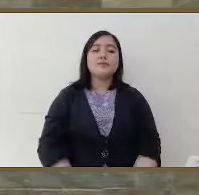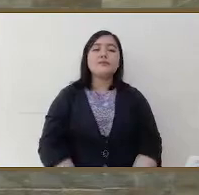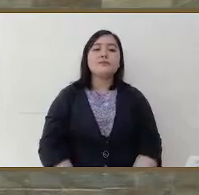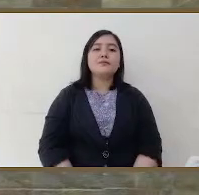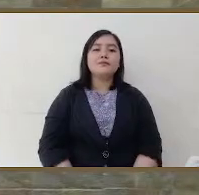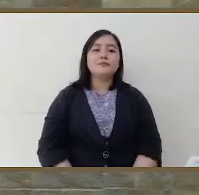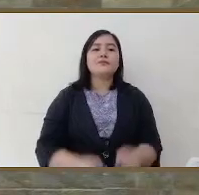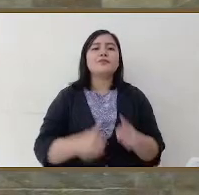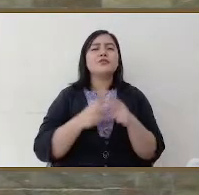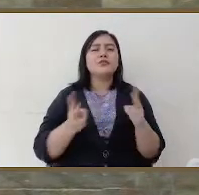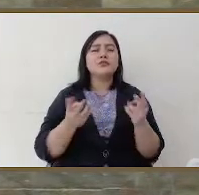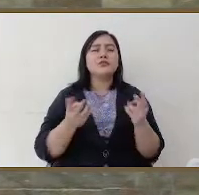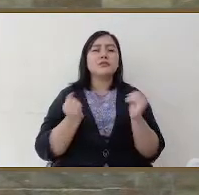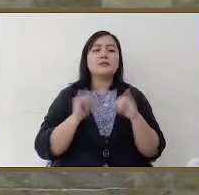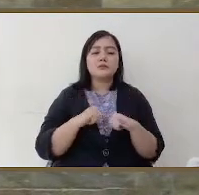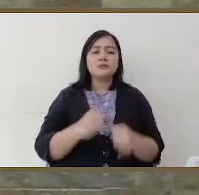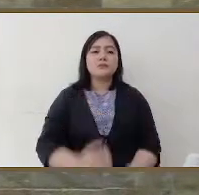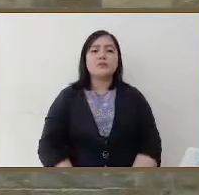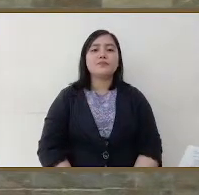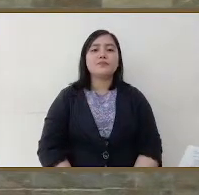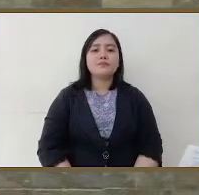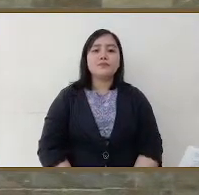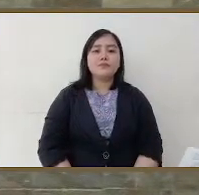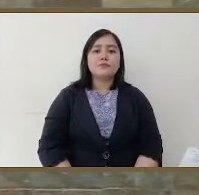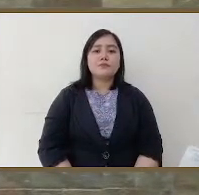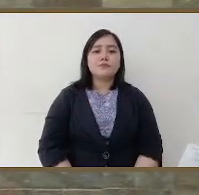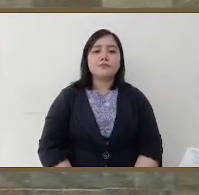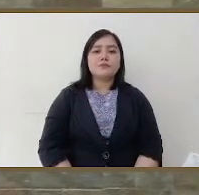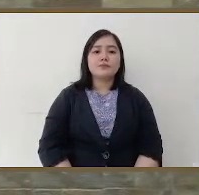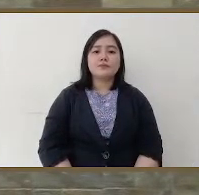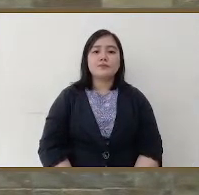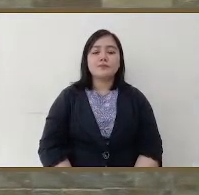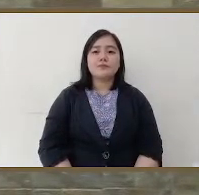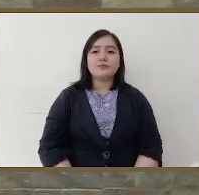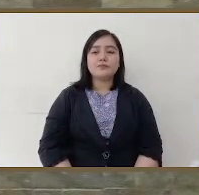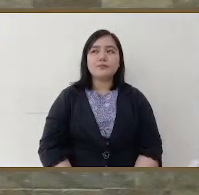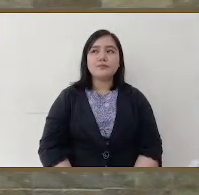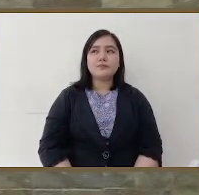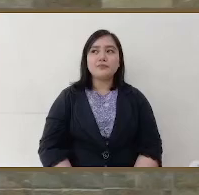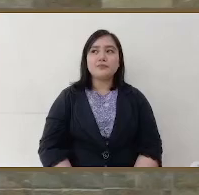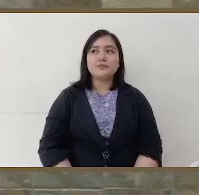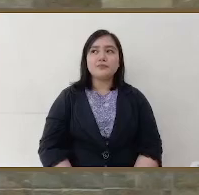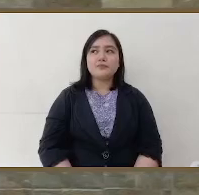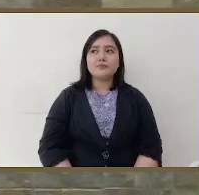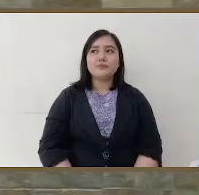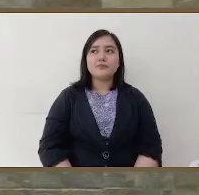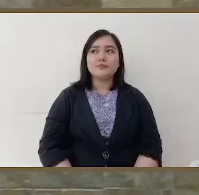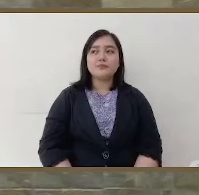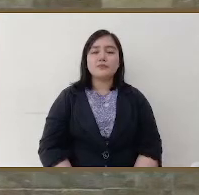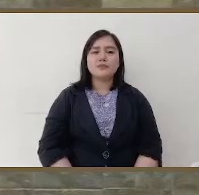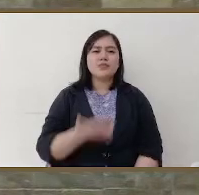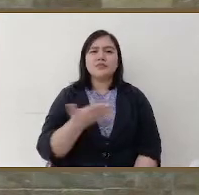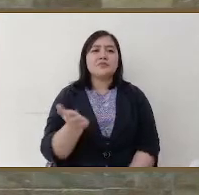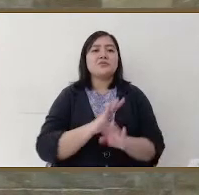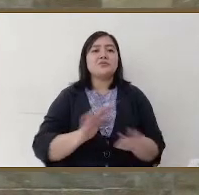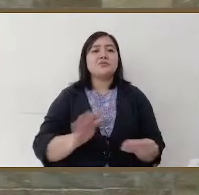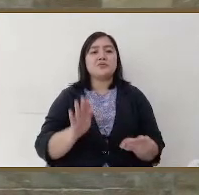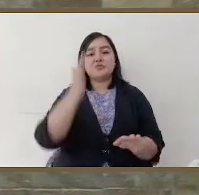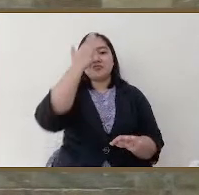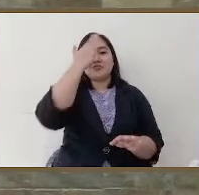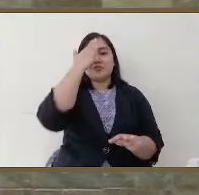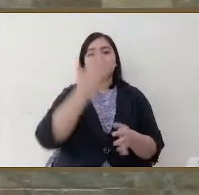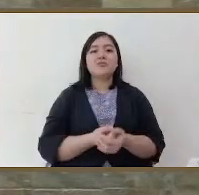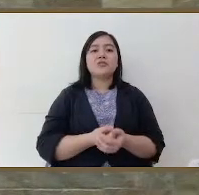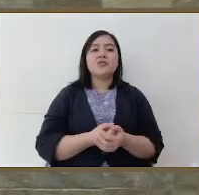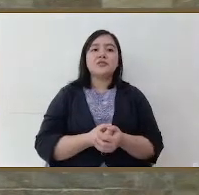Napakahalaga po mga kapatid. He's protecting. You don't have any idea. Mga